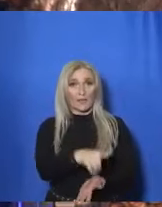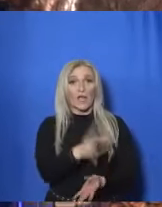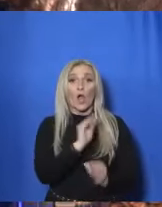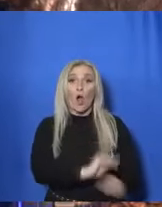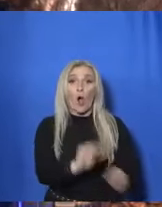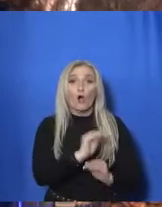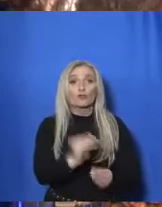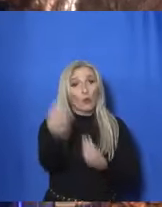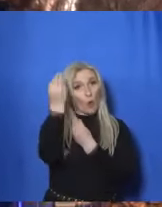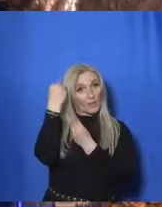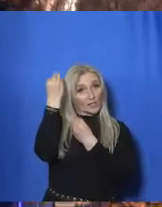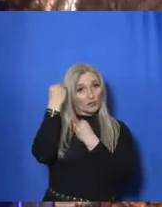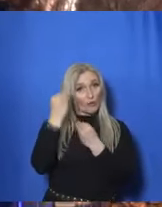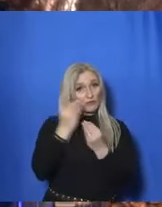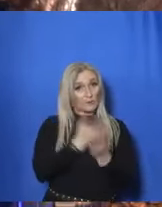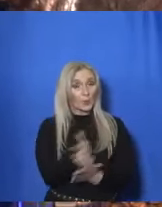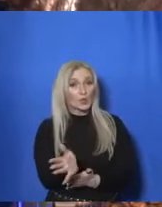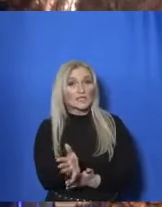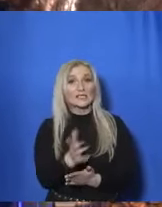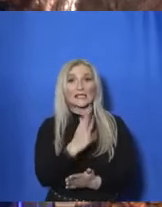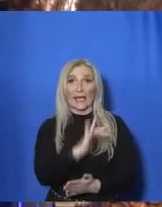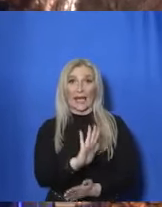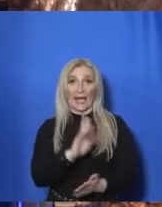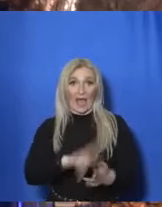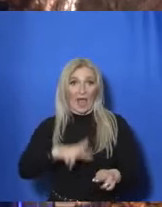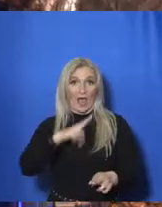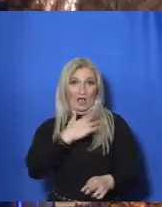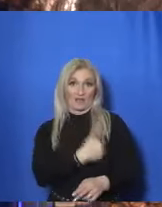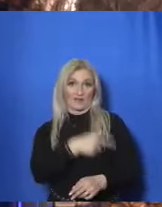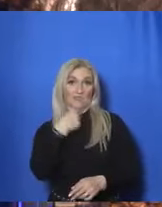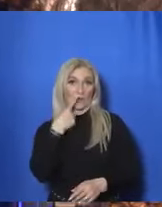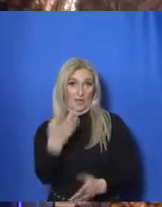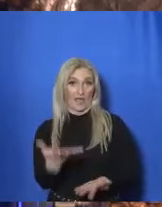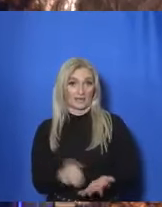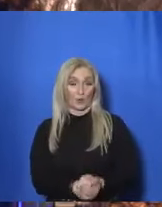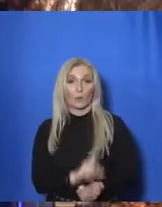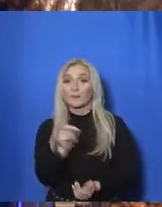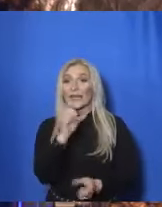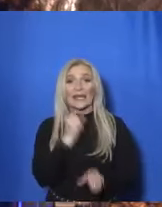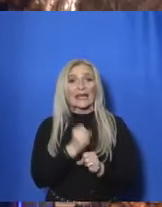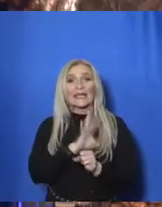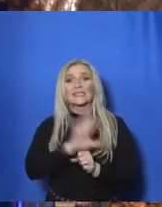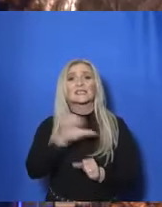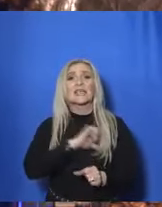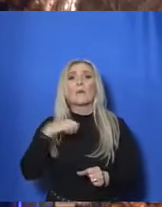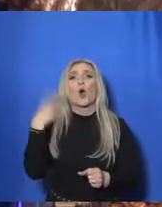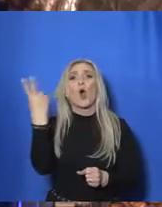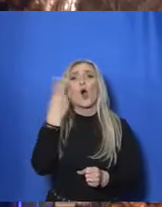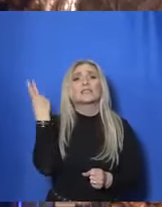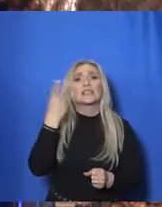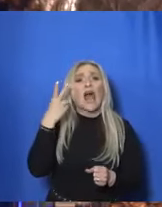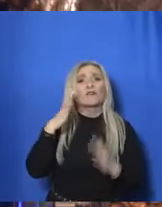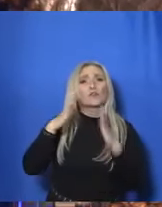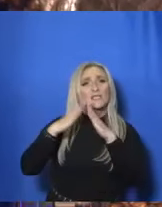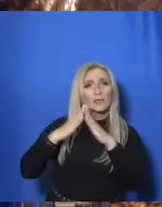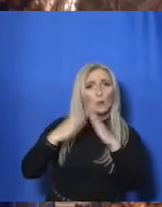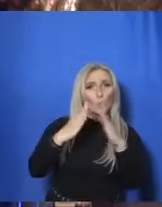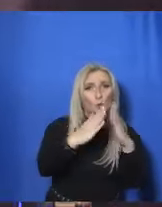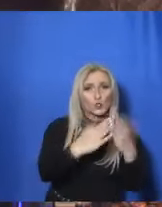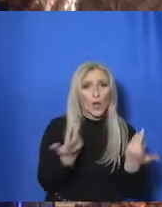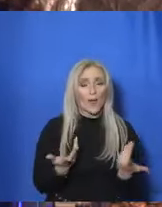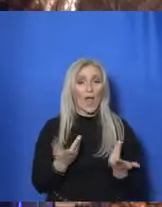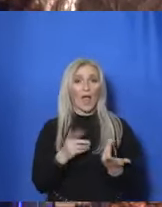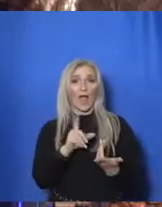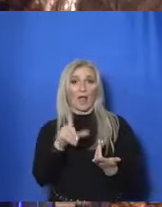odgojno obrazovni proces odvija na hrvatskome. Ne radi se samo o šokačkim kućama, centrima lokalnih zajednica u